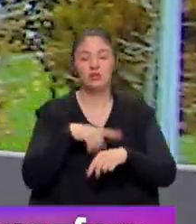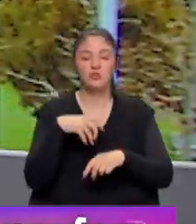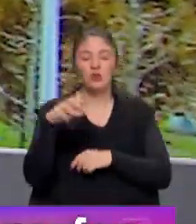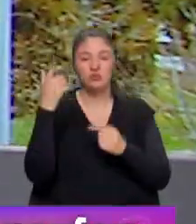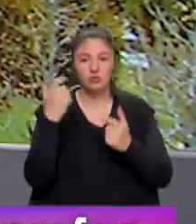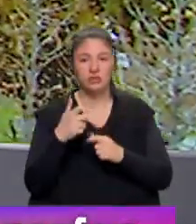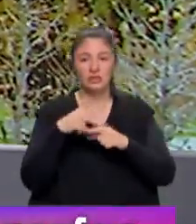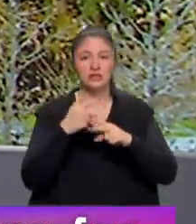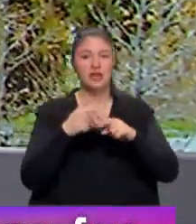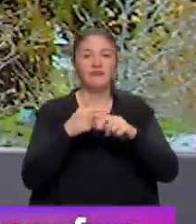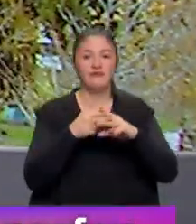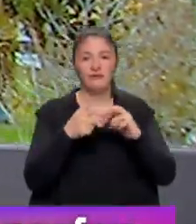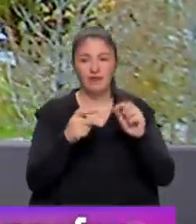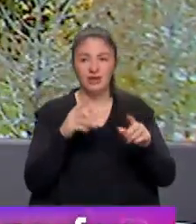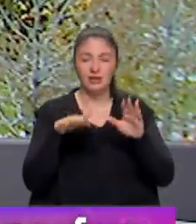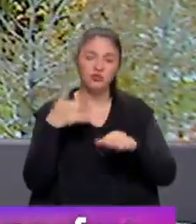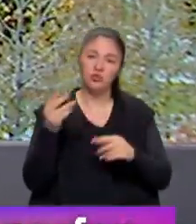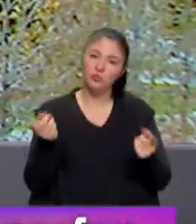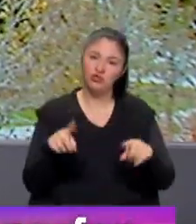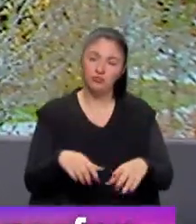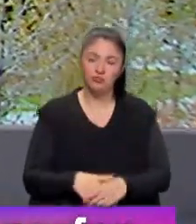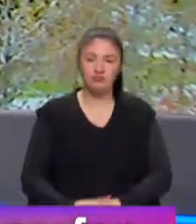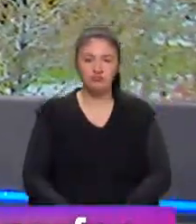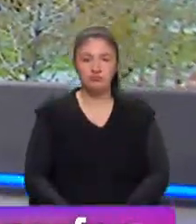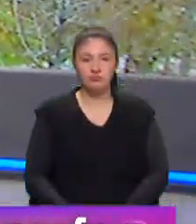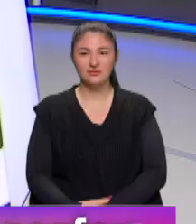Bülten sorumlusu Zafer Söken. Reklamlardan sonra buluşalım.